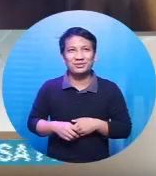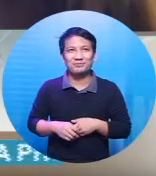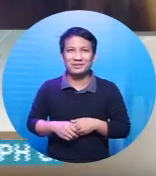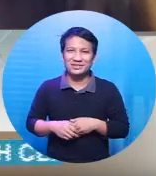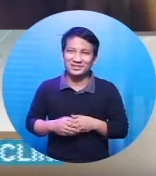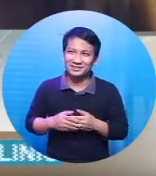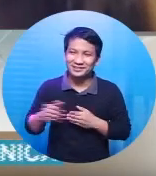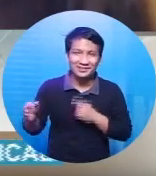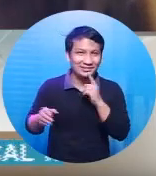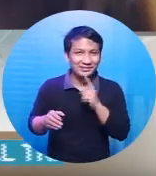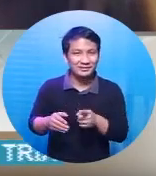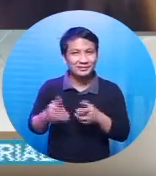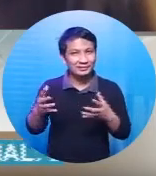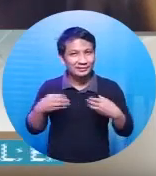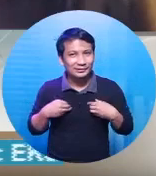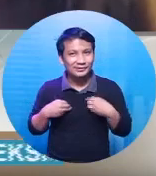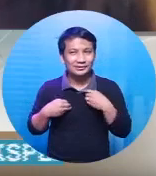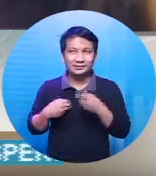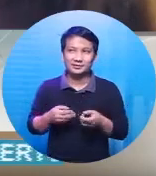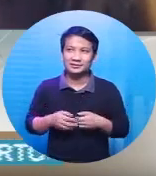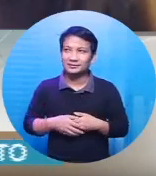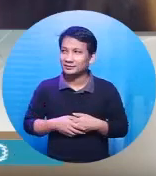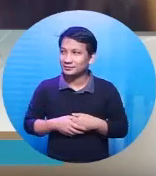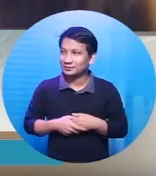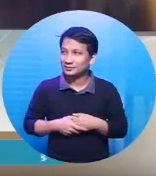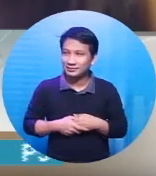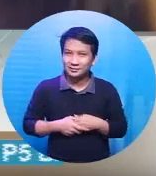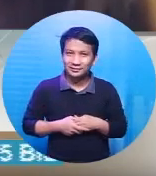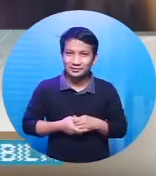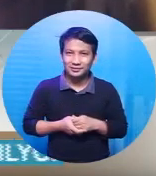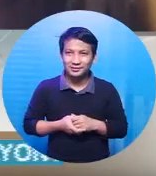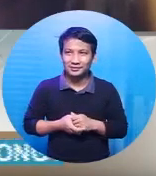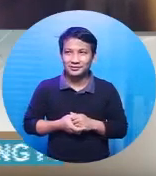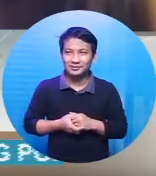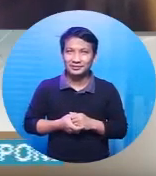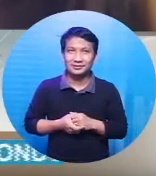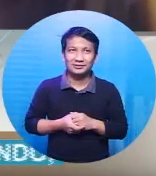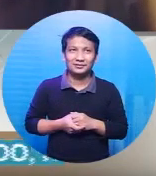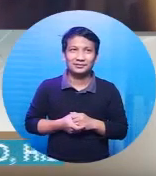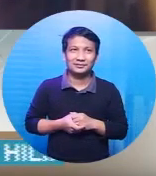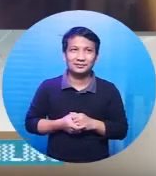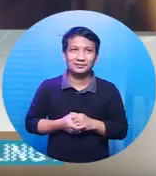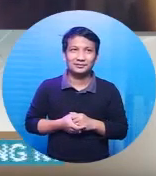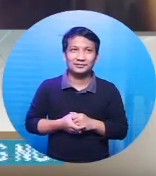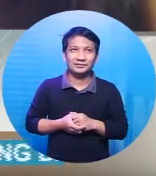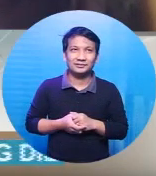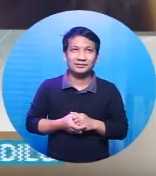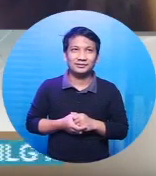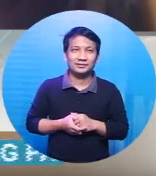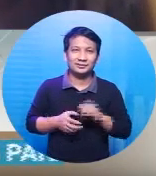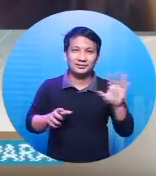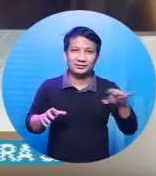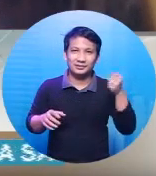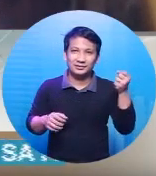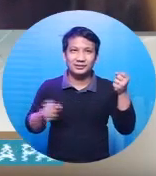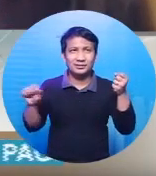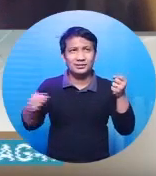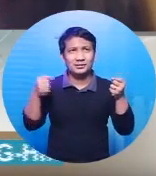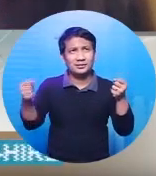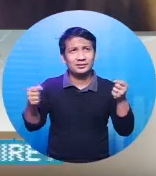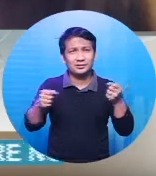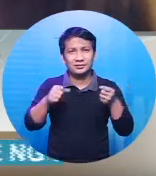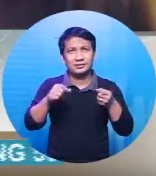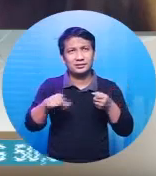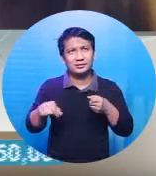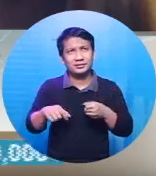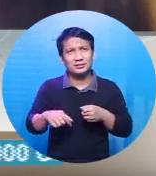mo matatanggap kasi yung ganung klase ng video pag nakita mo yung anak ng babae na okay. Sige, sandali. Mukhang yung sinabi naman, may mga screenshot.